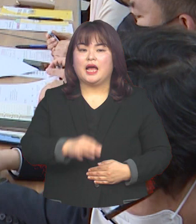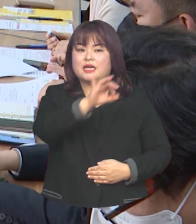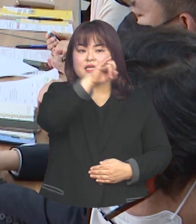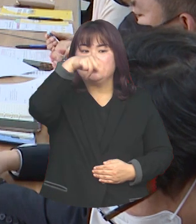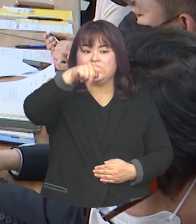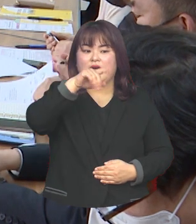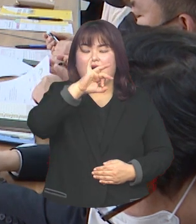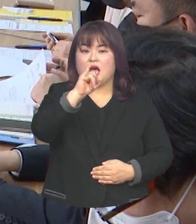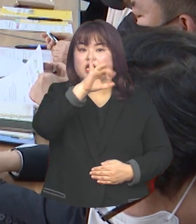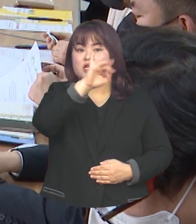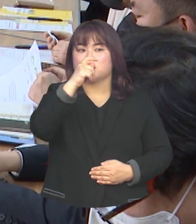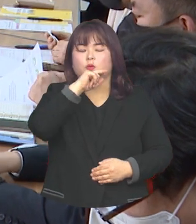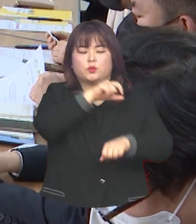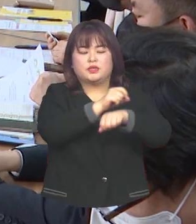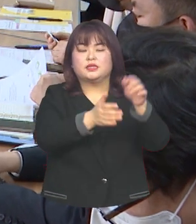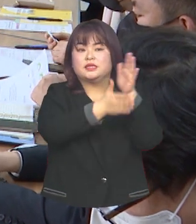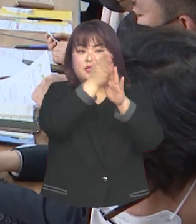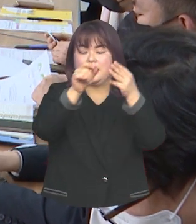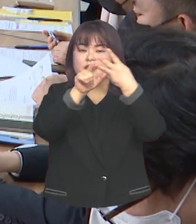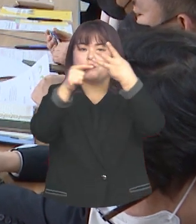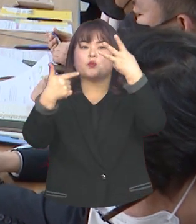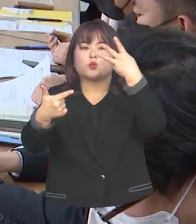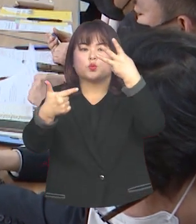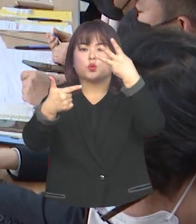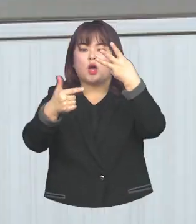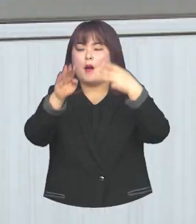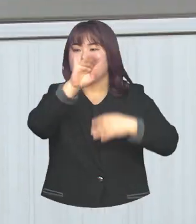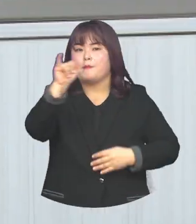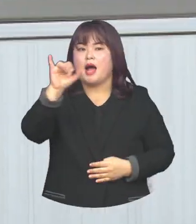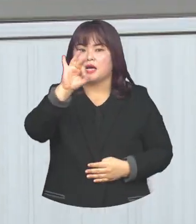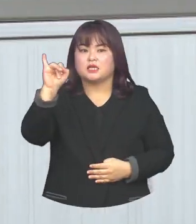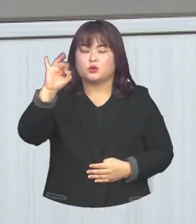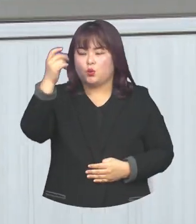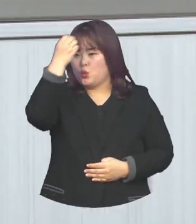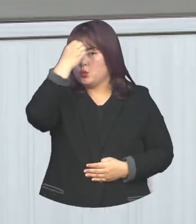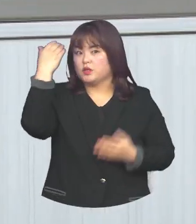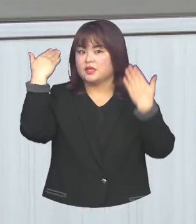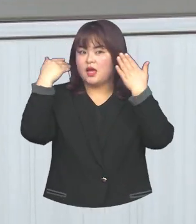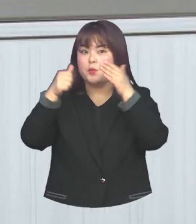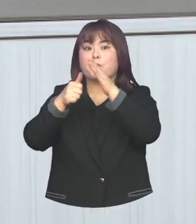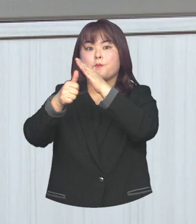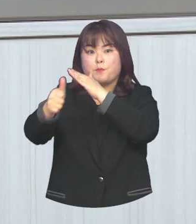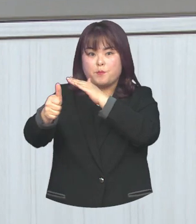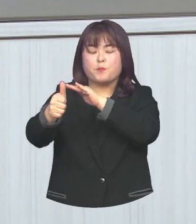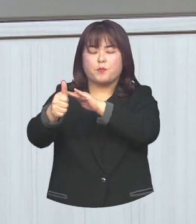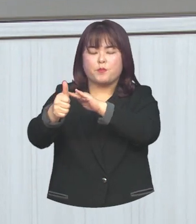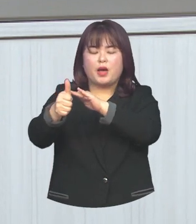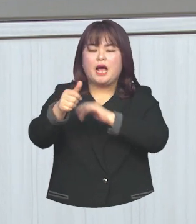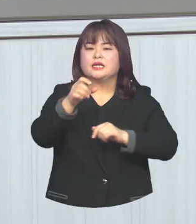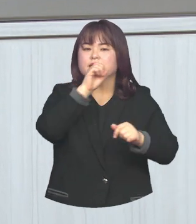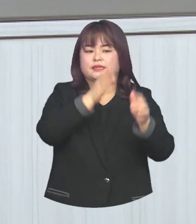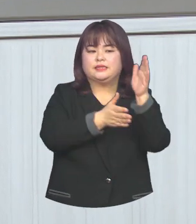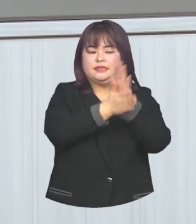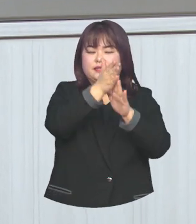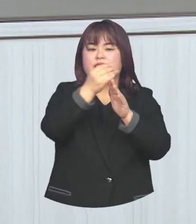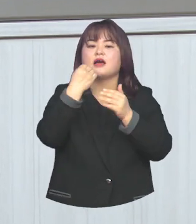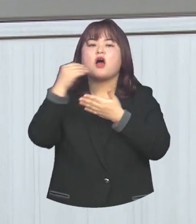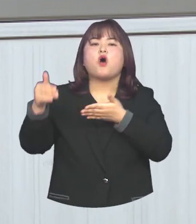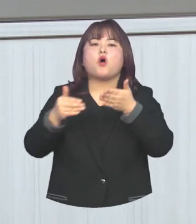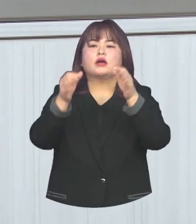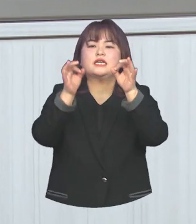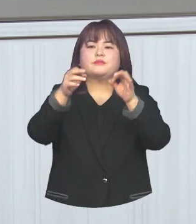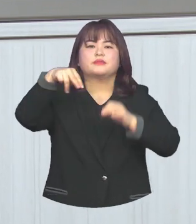이상일 용인특례시장은 지난 6일 용인 바이오 고등학교를 방문했습니다. 이 시장은 경기도교육청